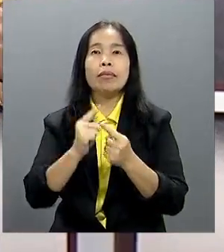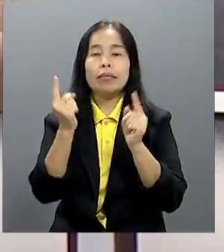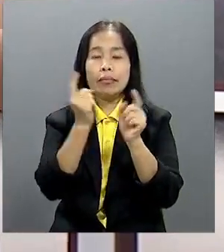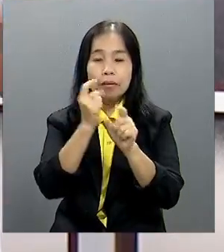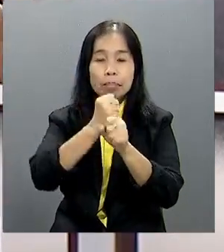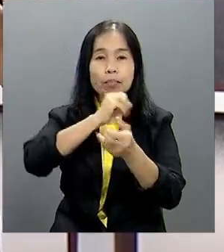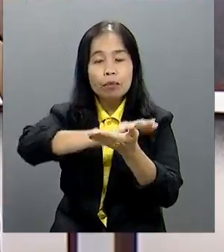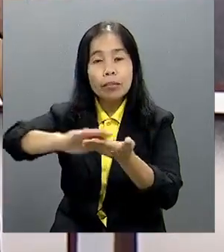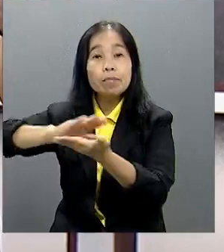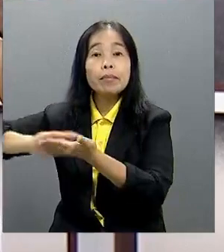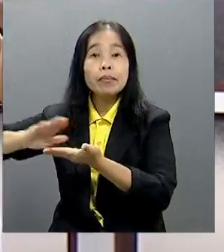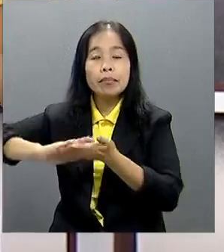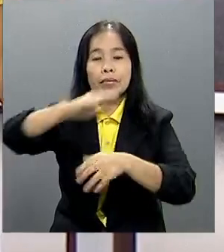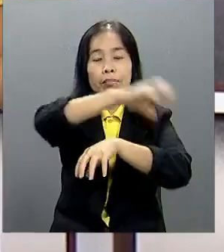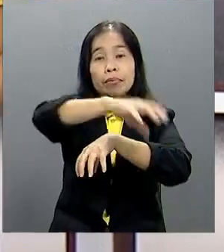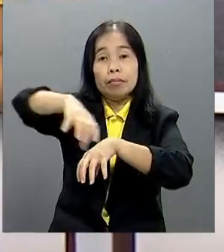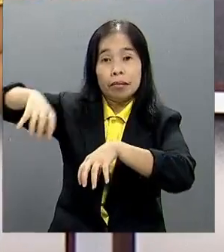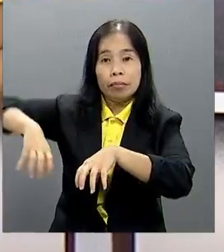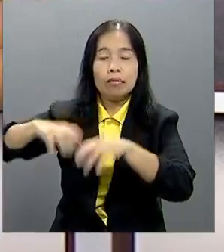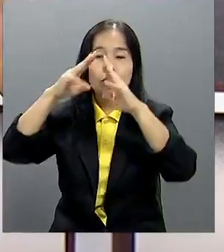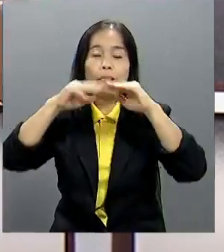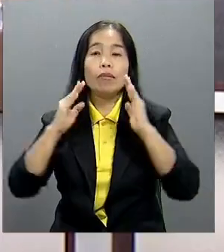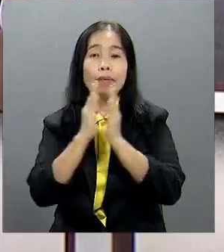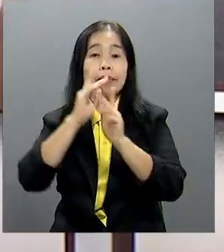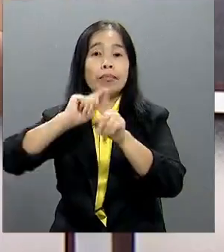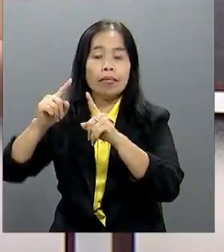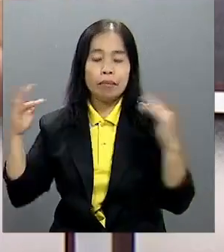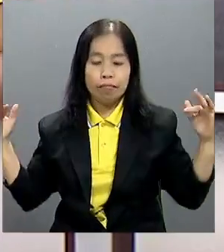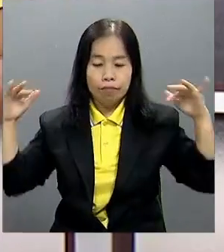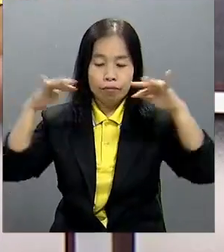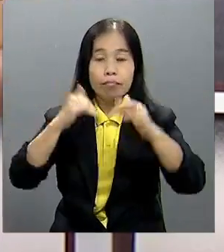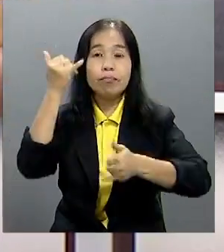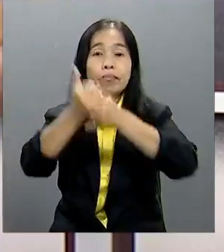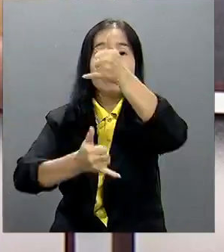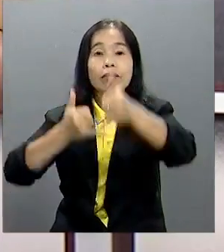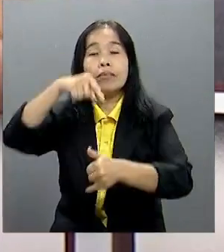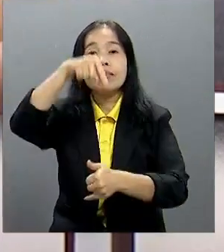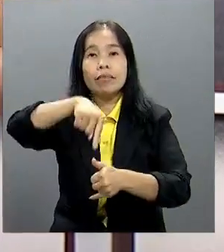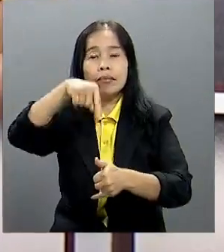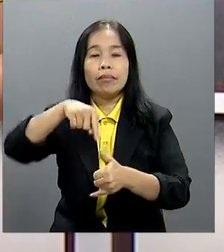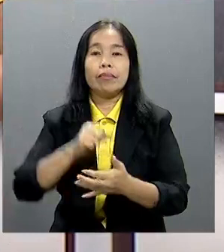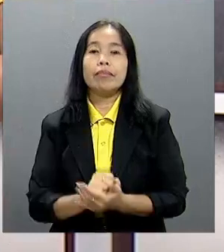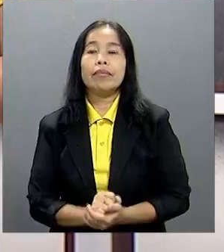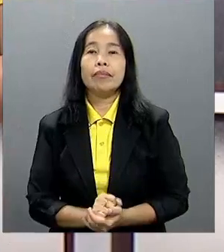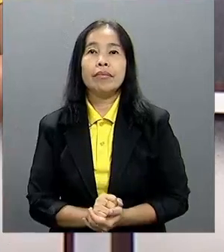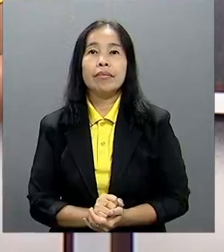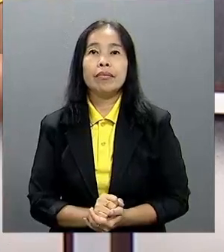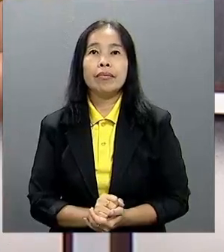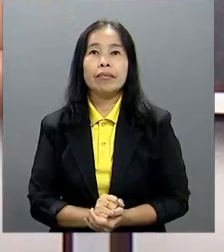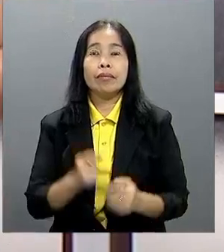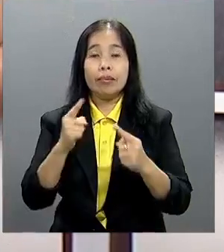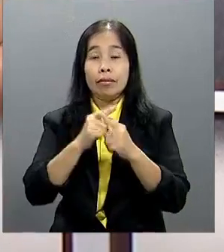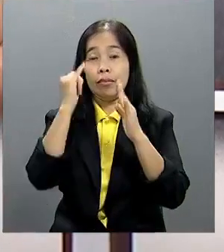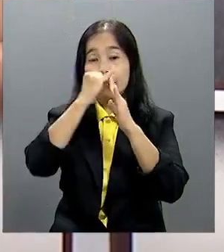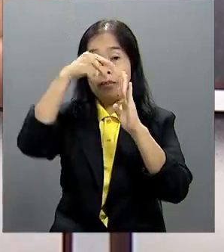วพื้นที่ของวัดนะคะซึ่งเป็นจุดรวมของพุทธศาสนิกชนจำนวนมากนะคะไปกันที่จังหวัดพิจิตรก่อนเลยค่ะจิต